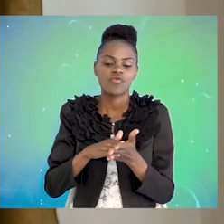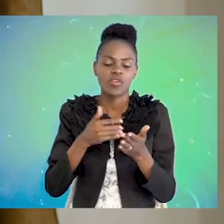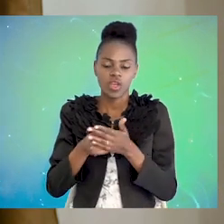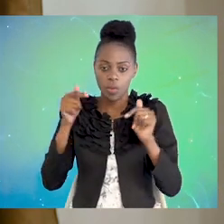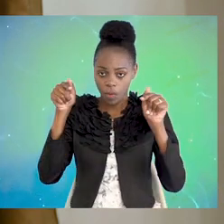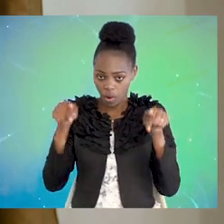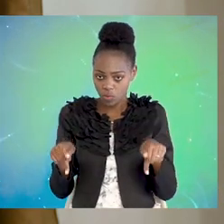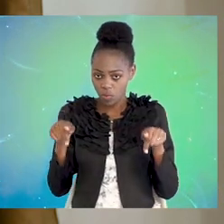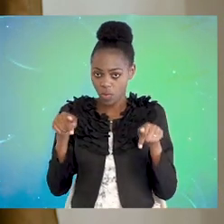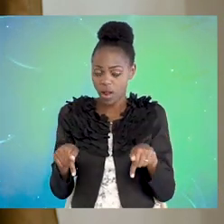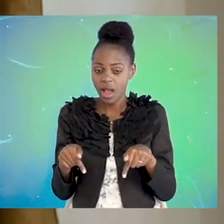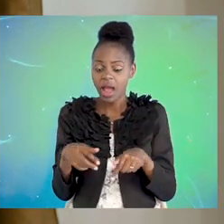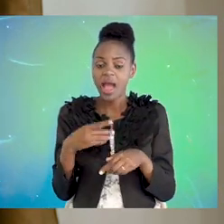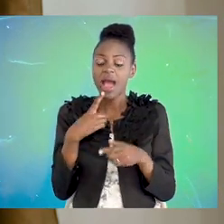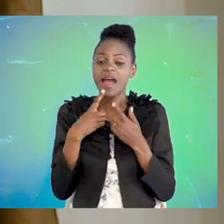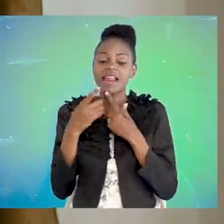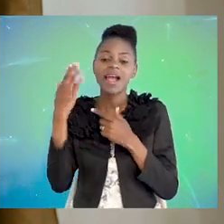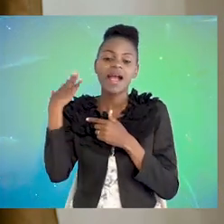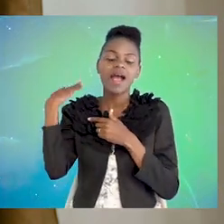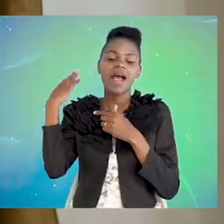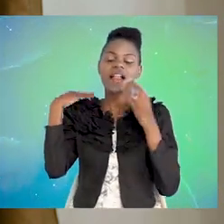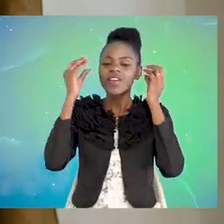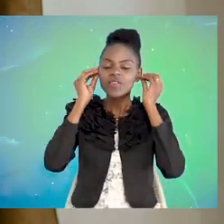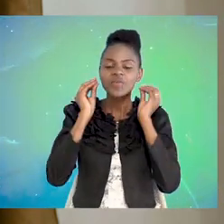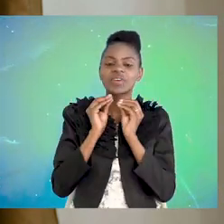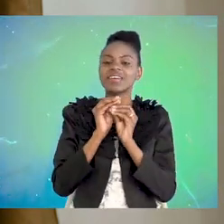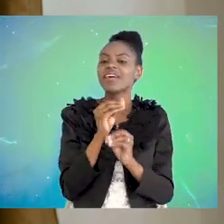pano anena kala dokotala kunena kuti